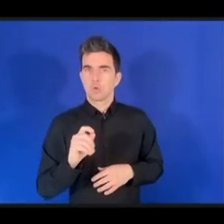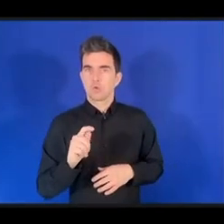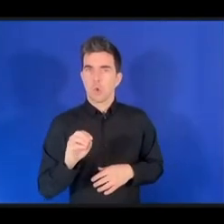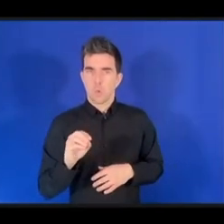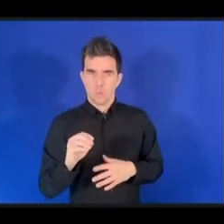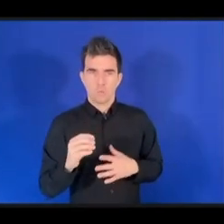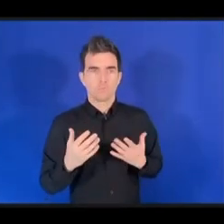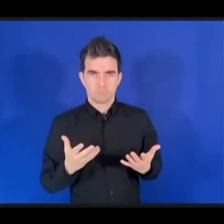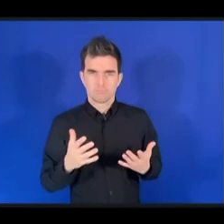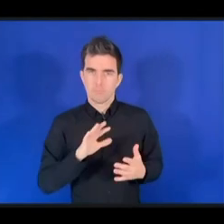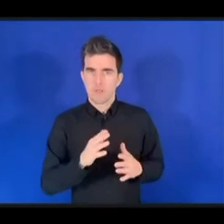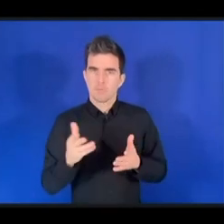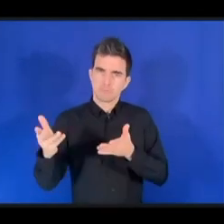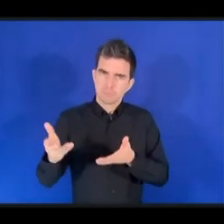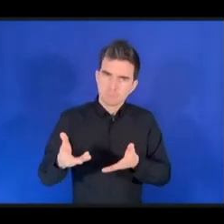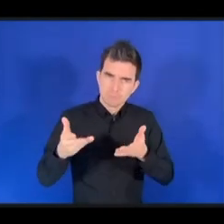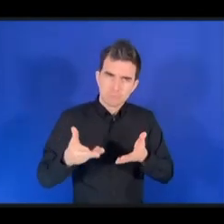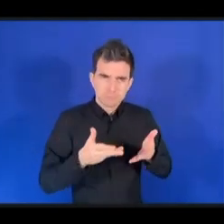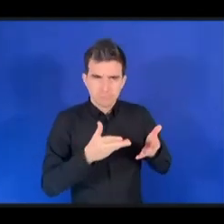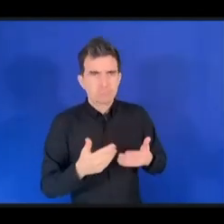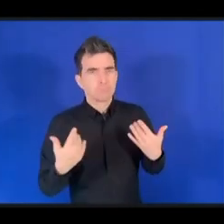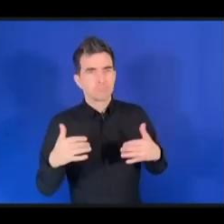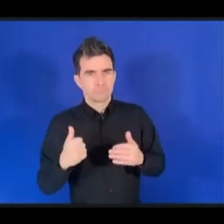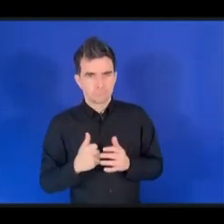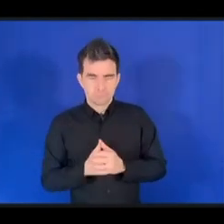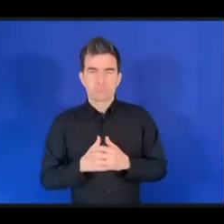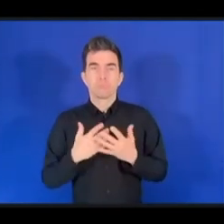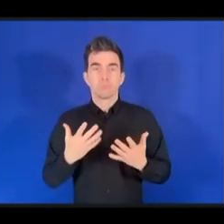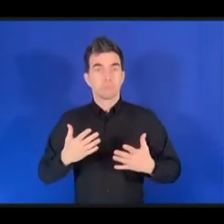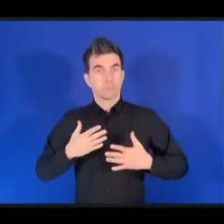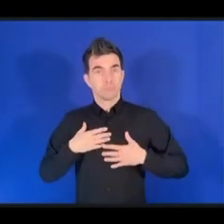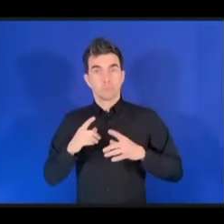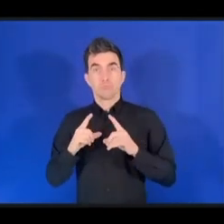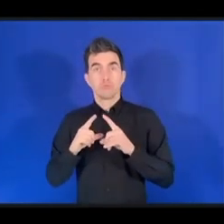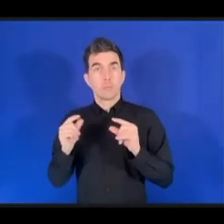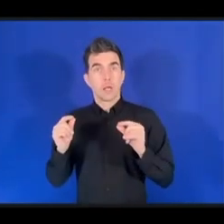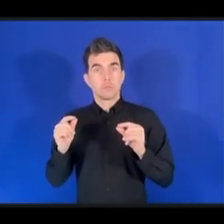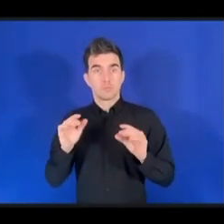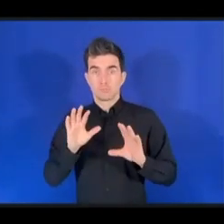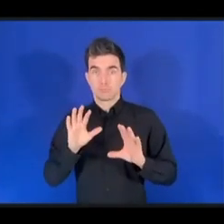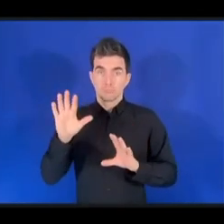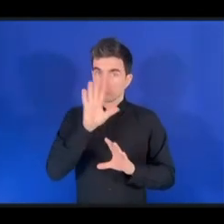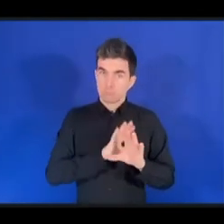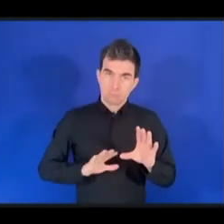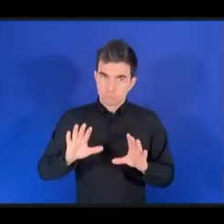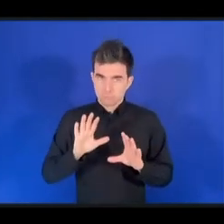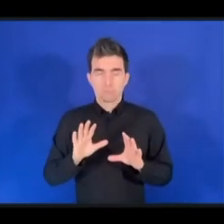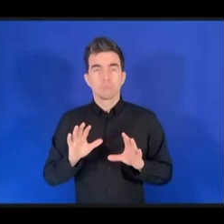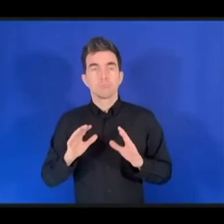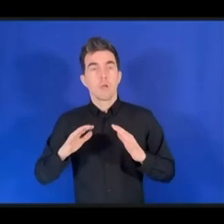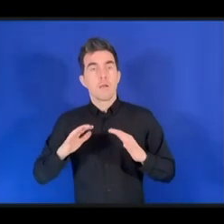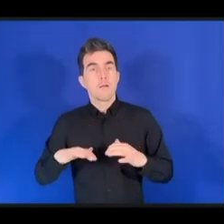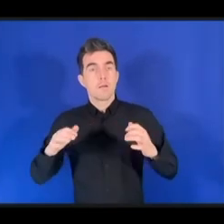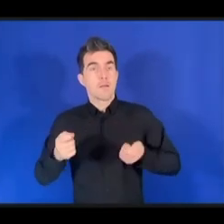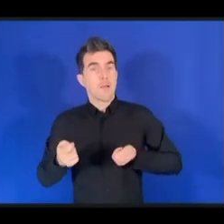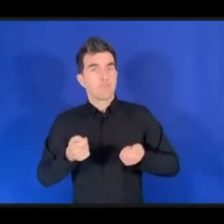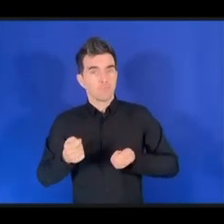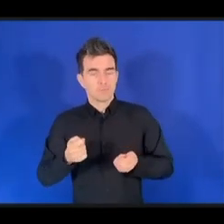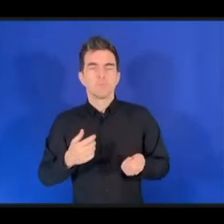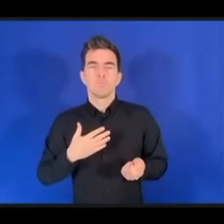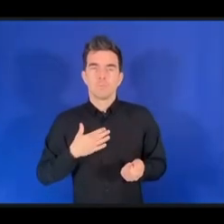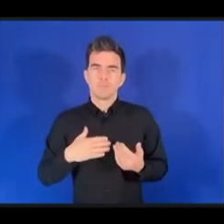御礼を申し上げますまたご参加いただきました各政府国際